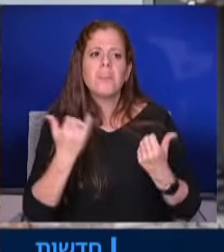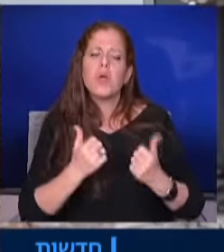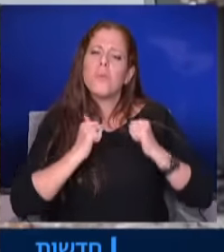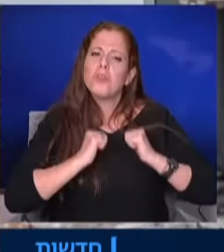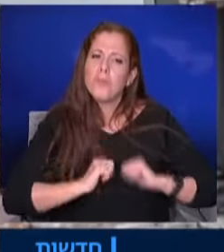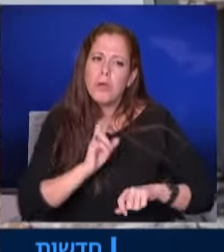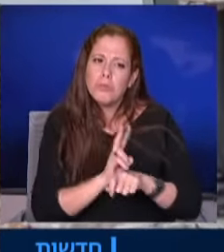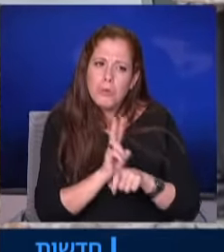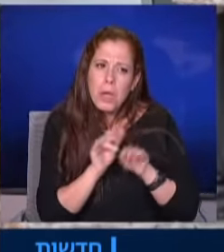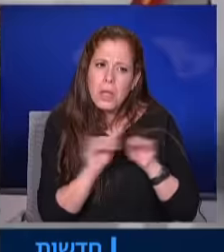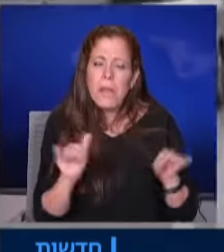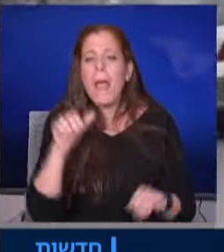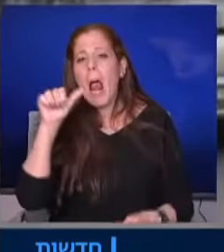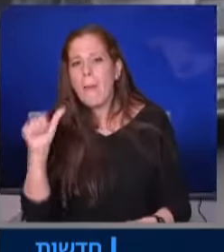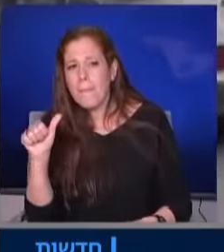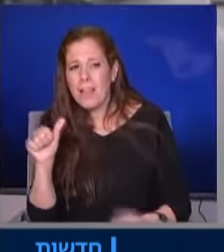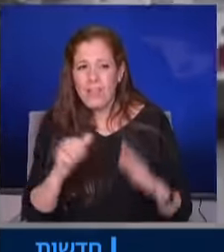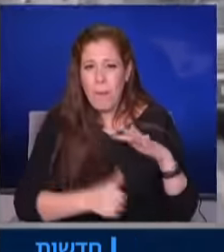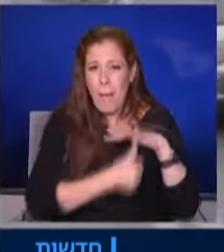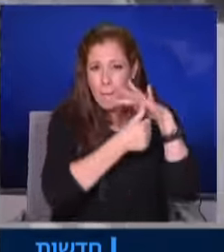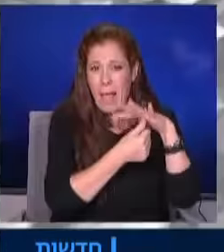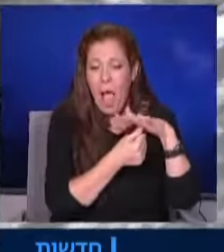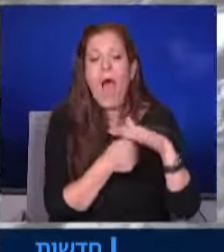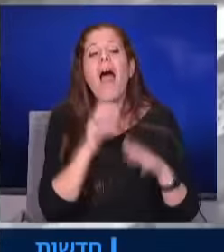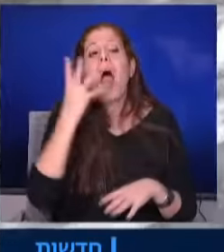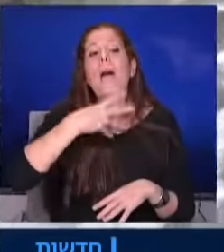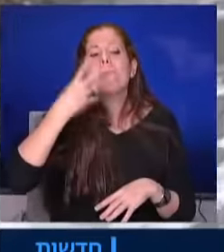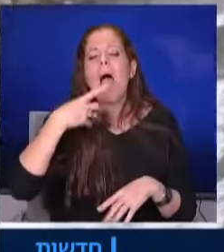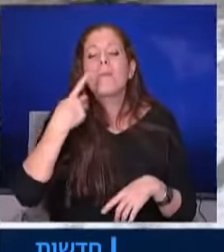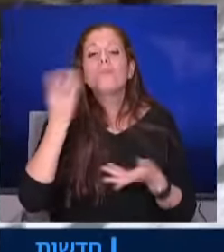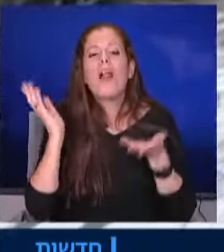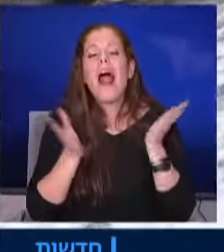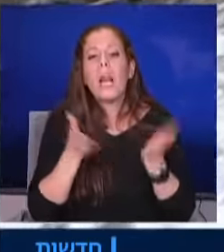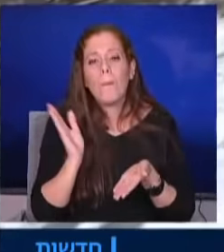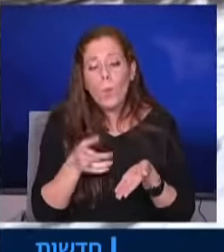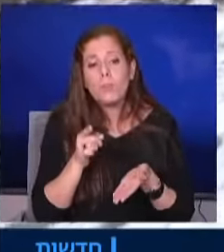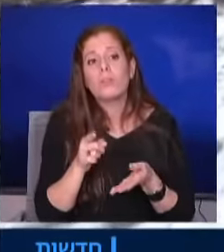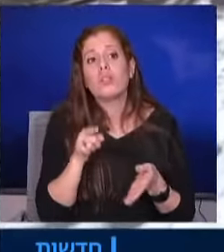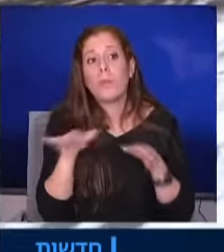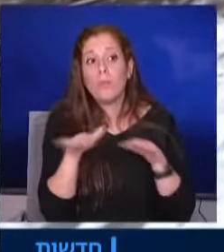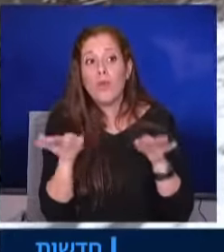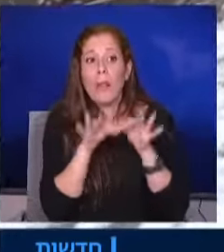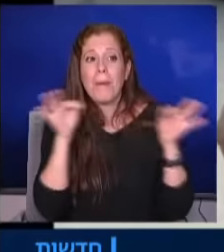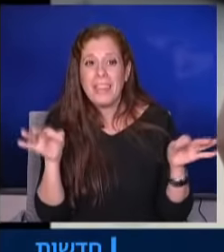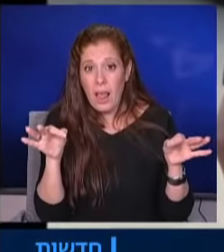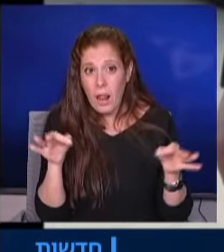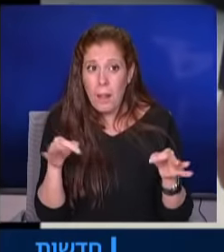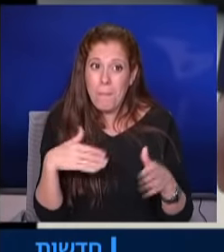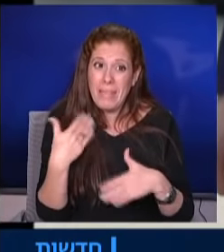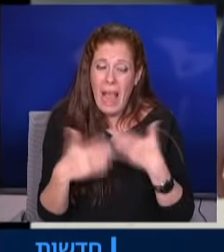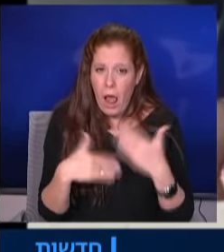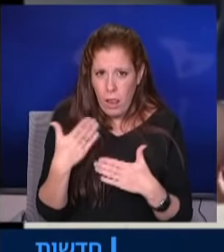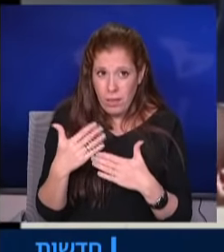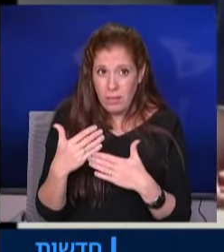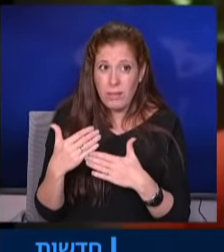אלמטי והבירה נור סולטן לאחר 4 ימי אלימות. זאת בשעה שהממשל מתחיל בתהליך עריפת הראשים, וכבר עצר את